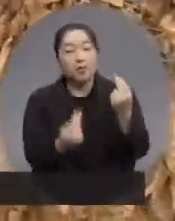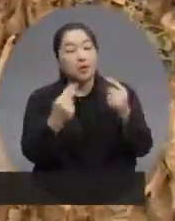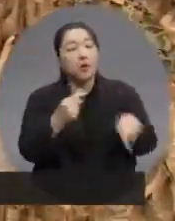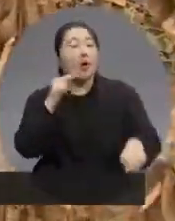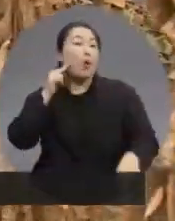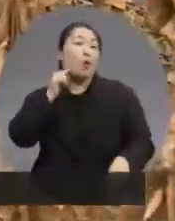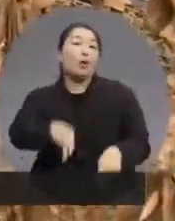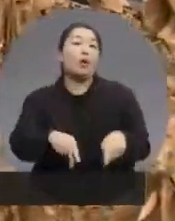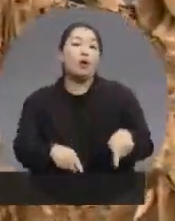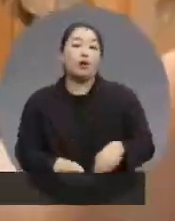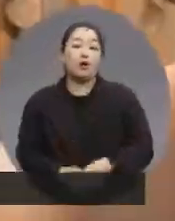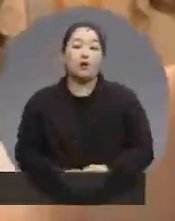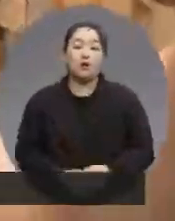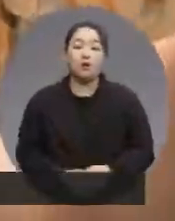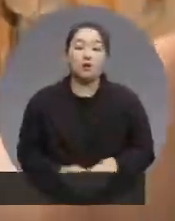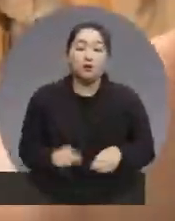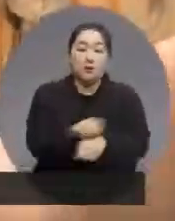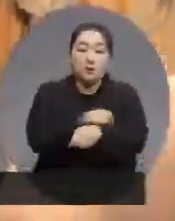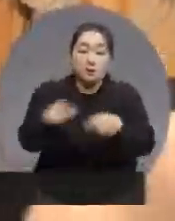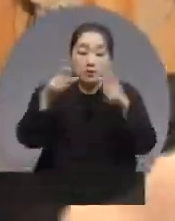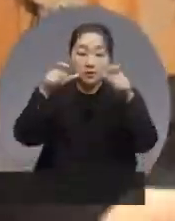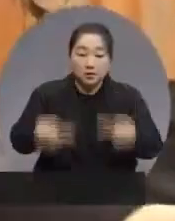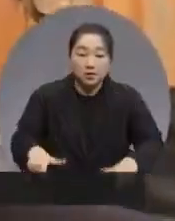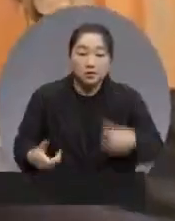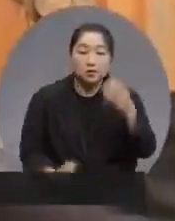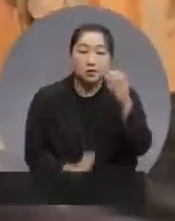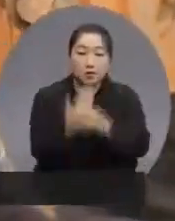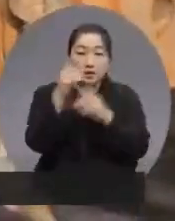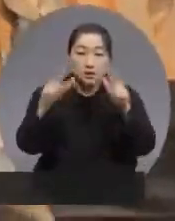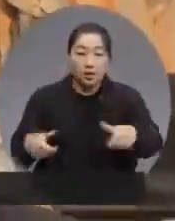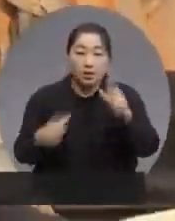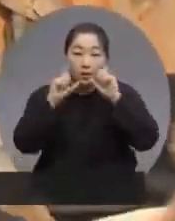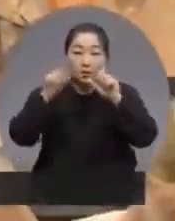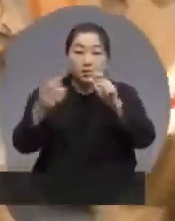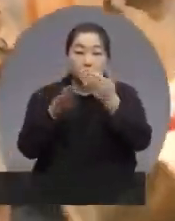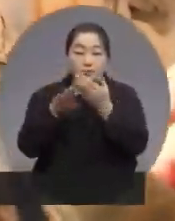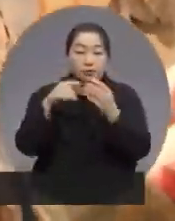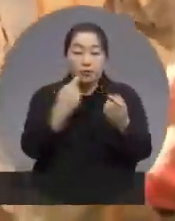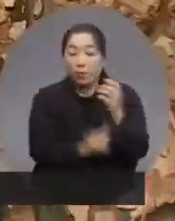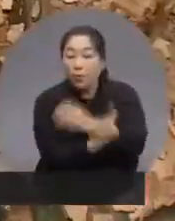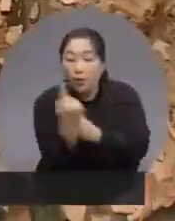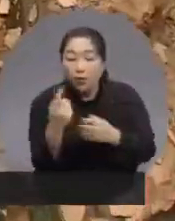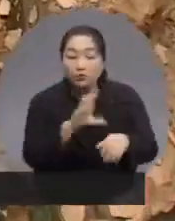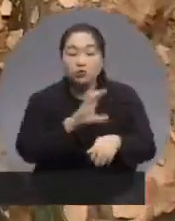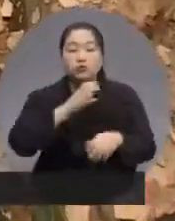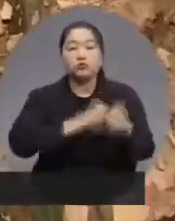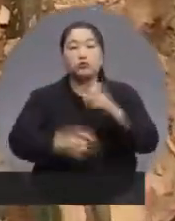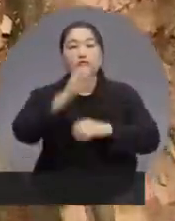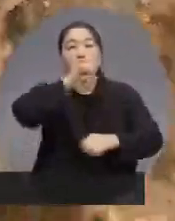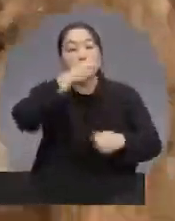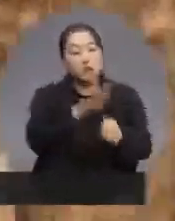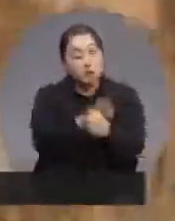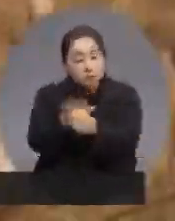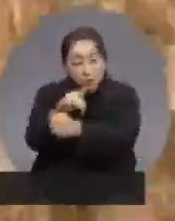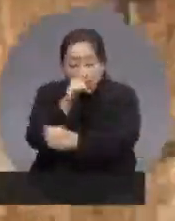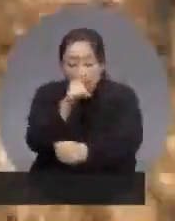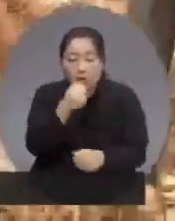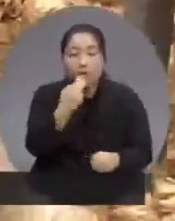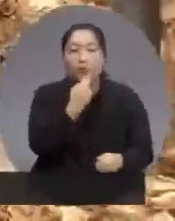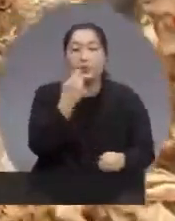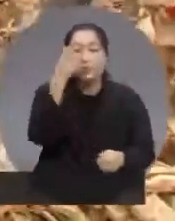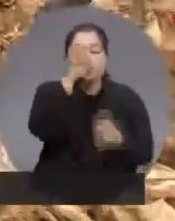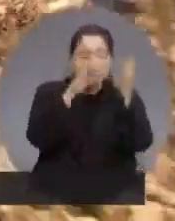훨씬 심각하다며 특별 재난지역 선포 이외에 추가로 예산 지원할 수 있는 부분이 있는지